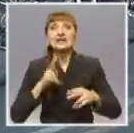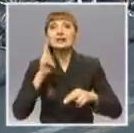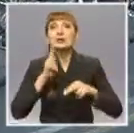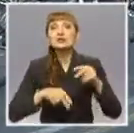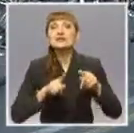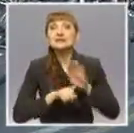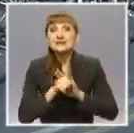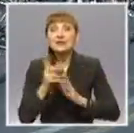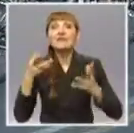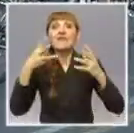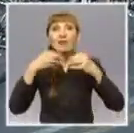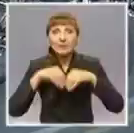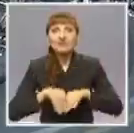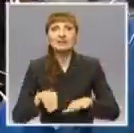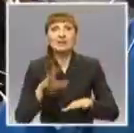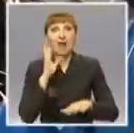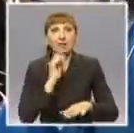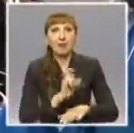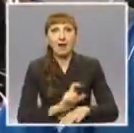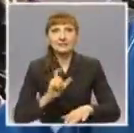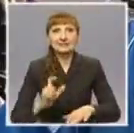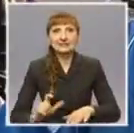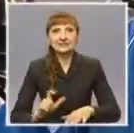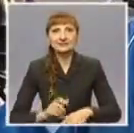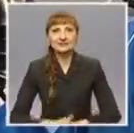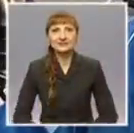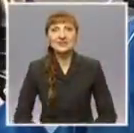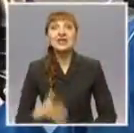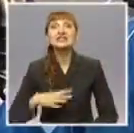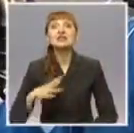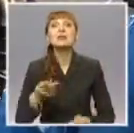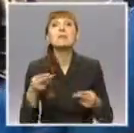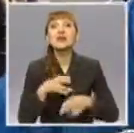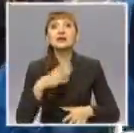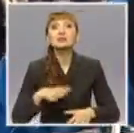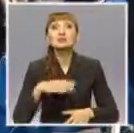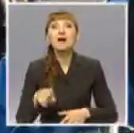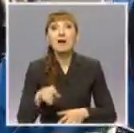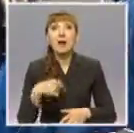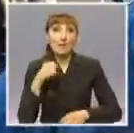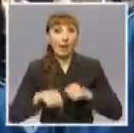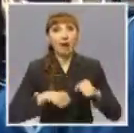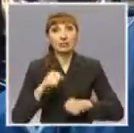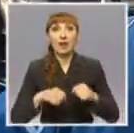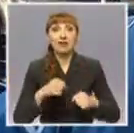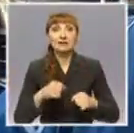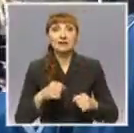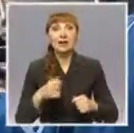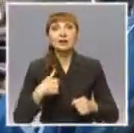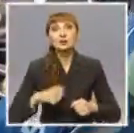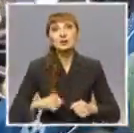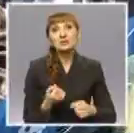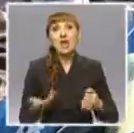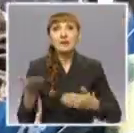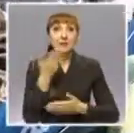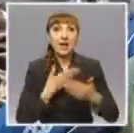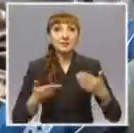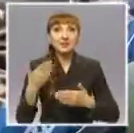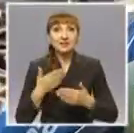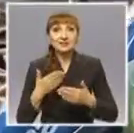старт вновь объединил алматинцев. Сам, для чего приехал сегодня? Покататься. С друзьями пообщаться.